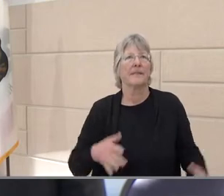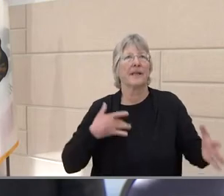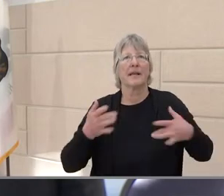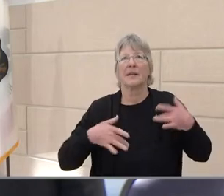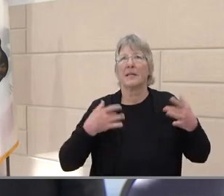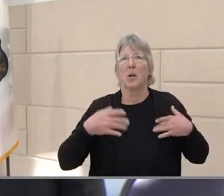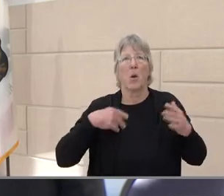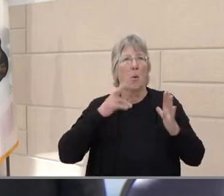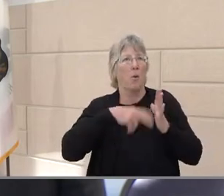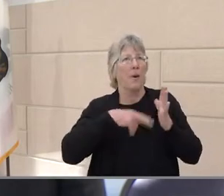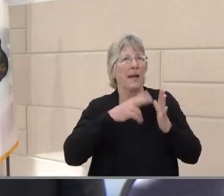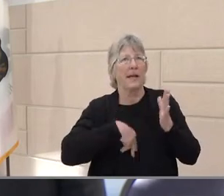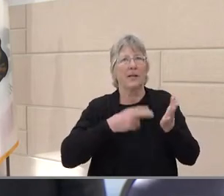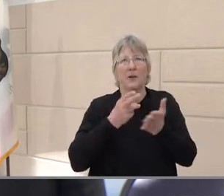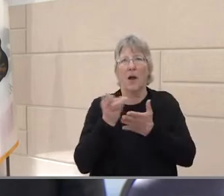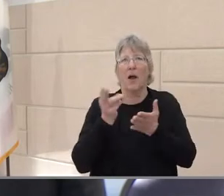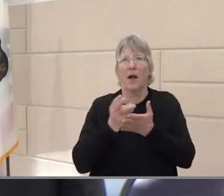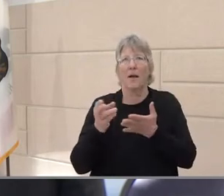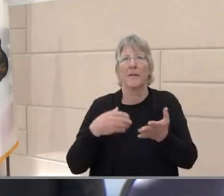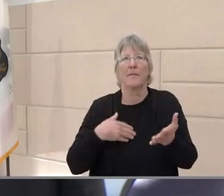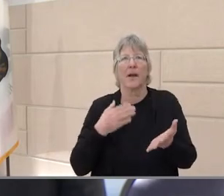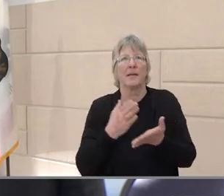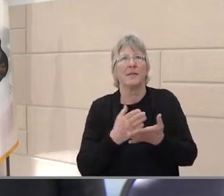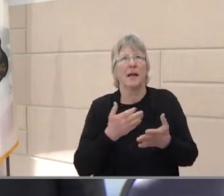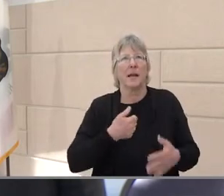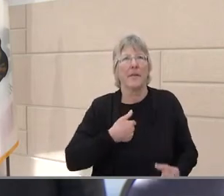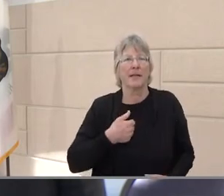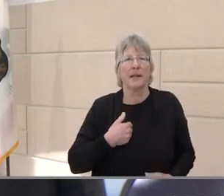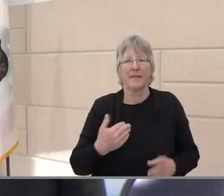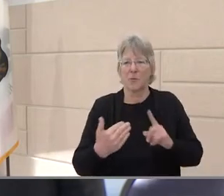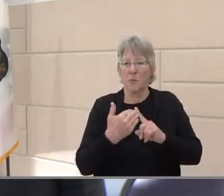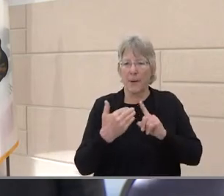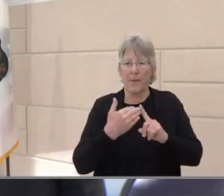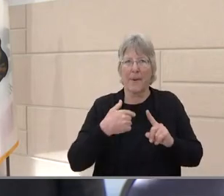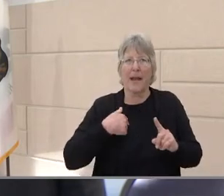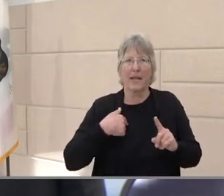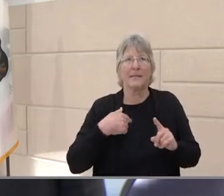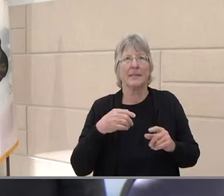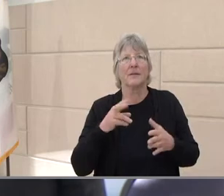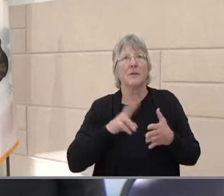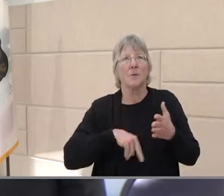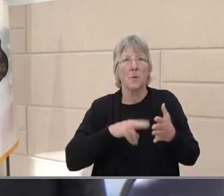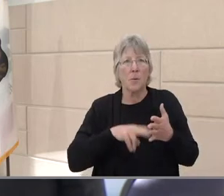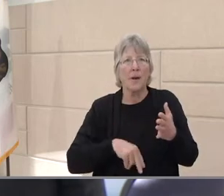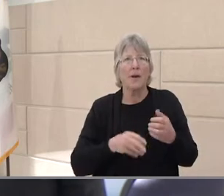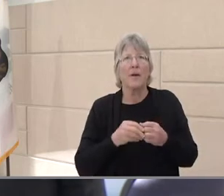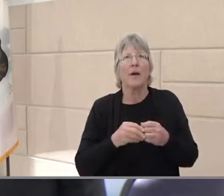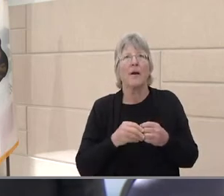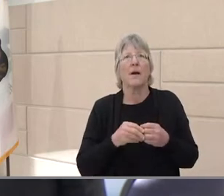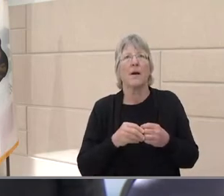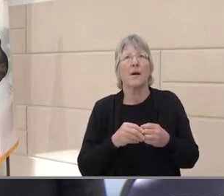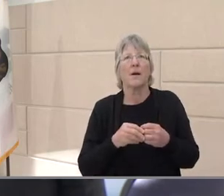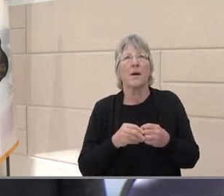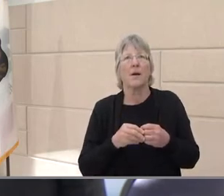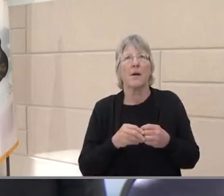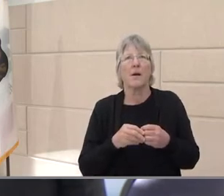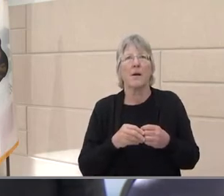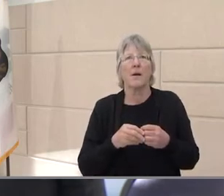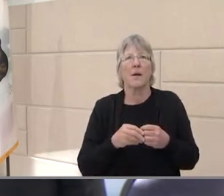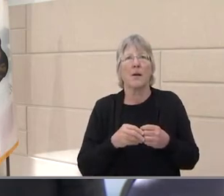គាត់មានការអរសប្បាយណាស់ដោយបានអានរបាយការណ៍ហើយគាត់រំលឹកថាយើងគាត់ត្រូវតែ